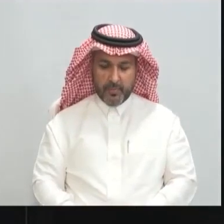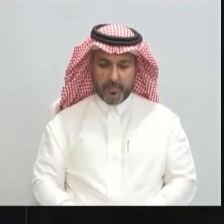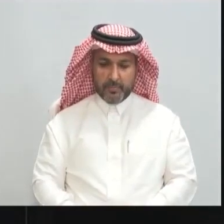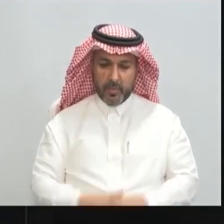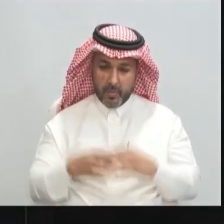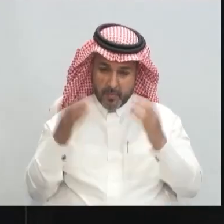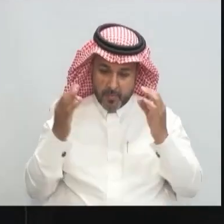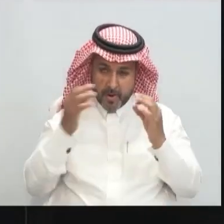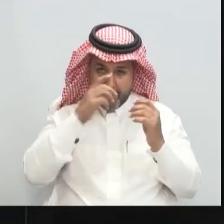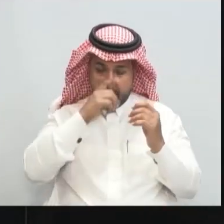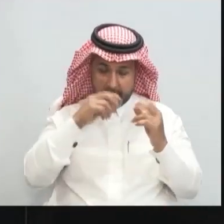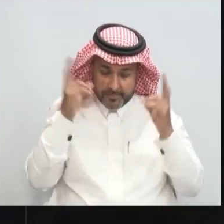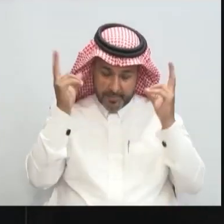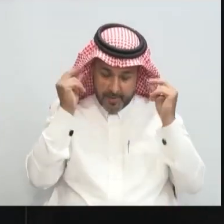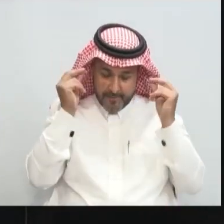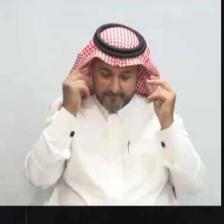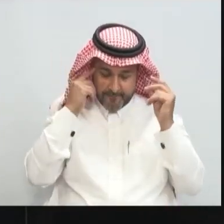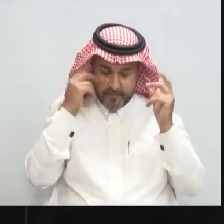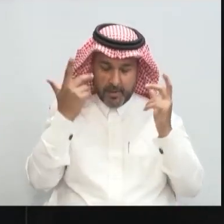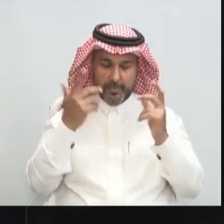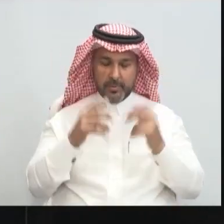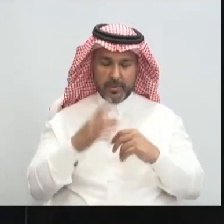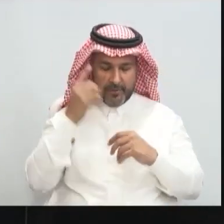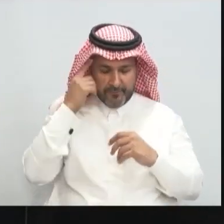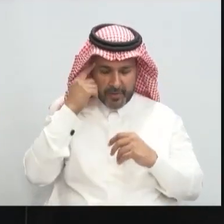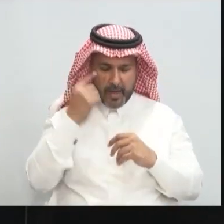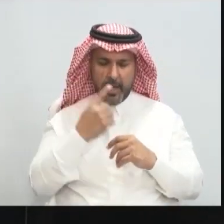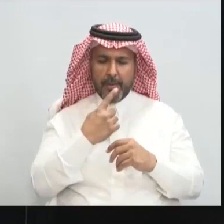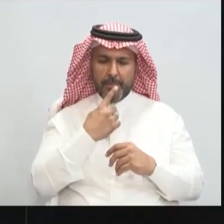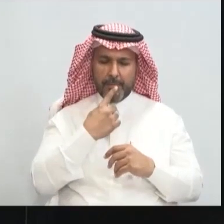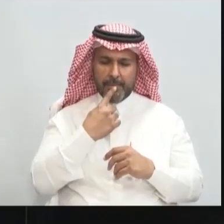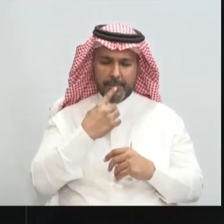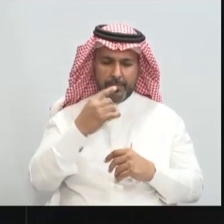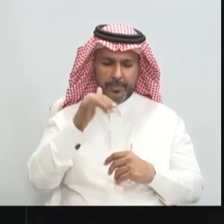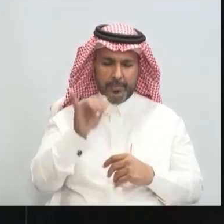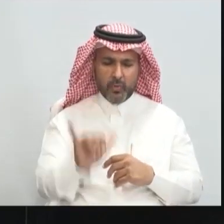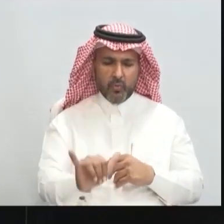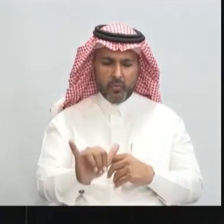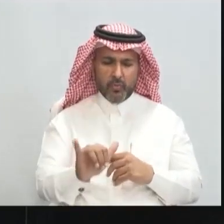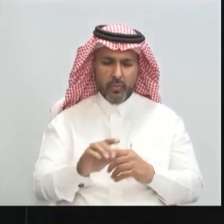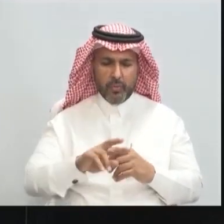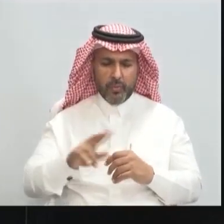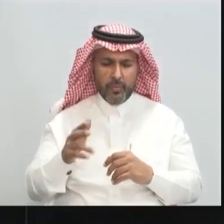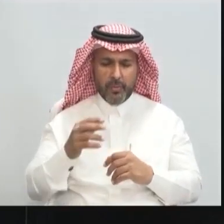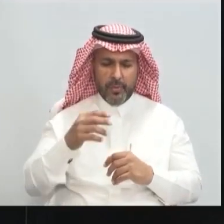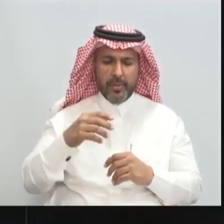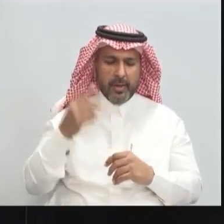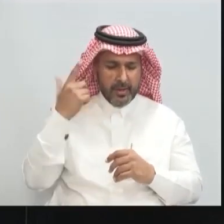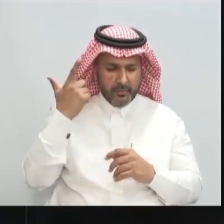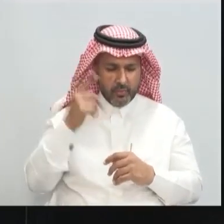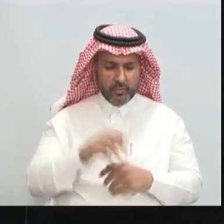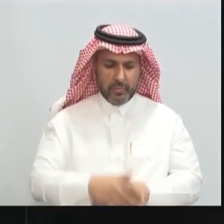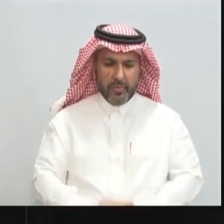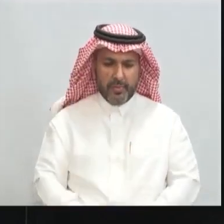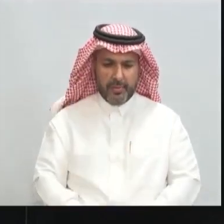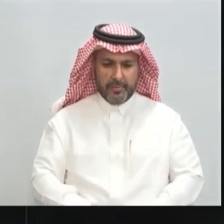و توظيفها في العمل لذلك نشاهد كثير منظمات الاعمال الان لها تواجد كبير على منصات التواصل وتخدم العملاء